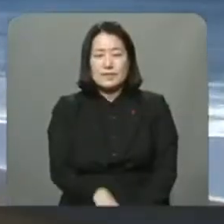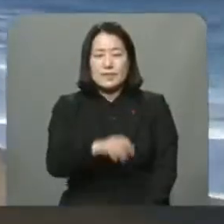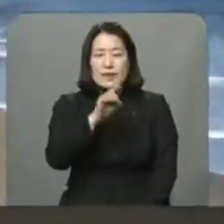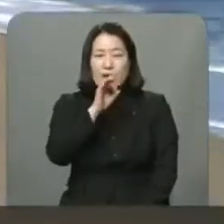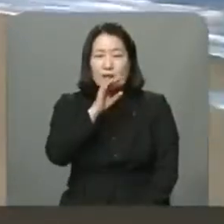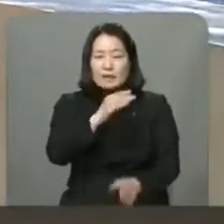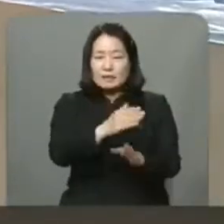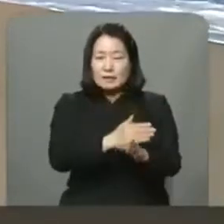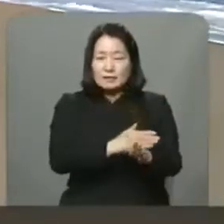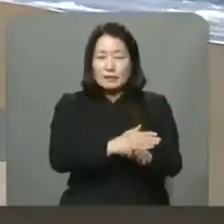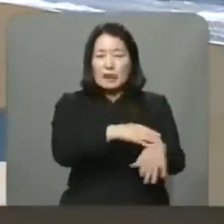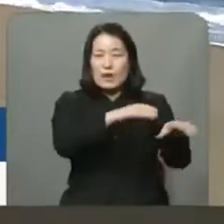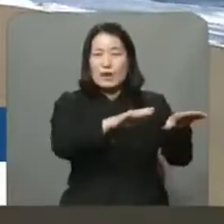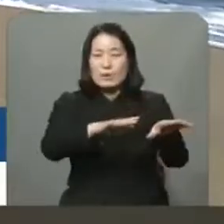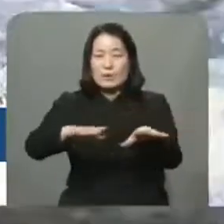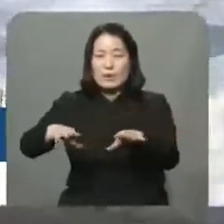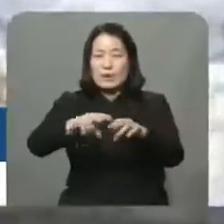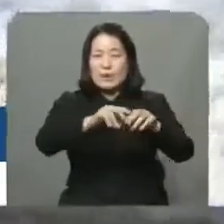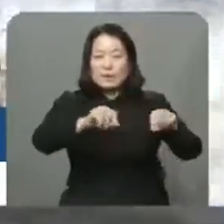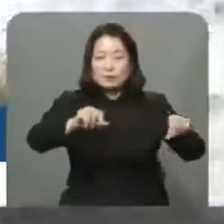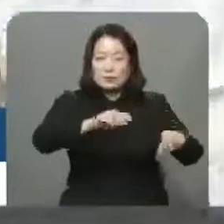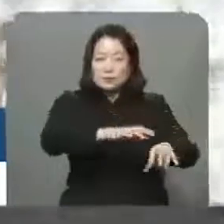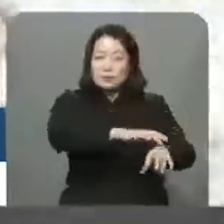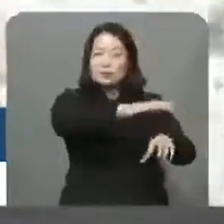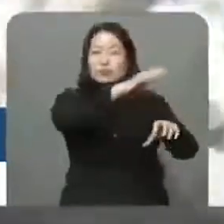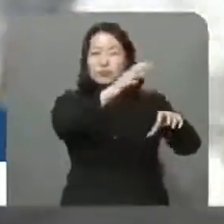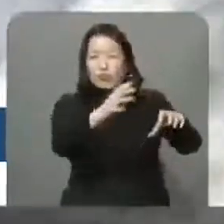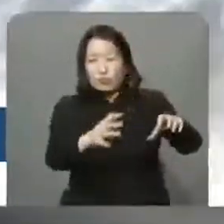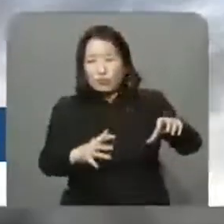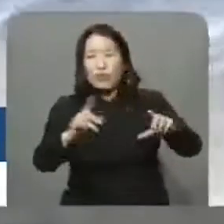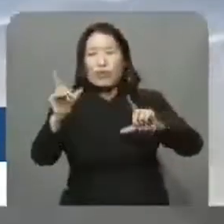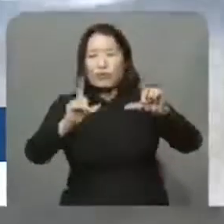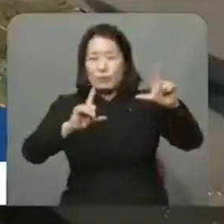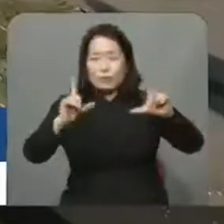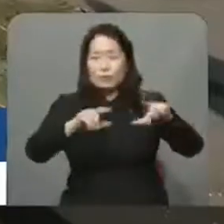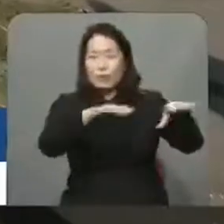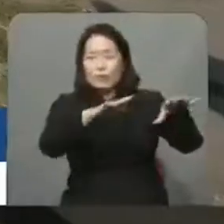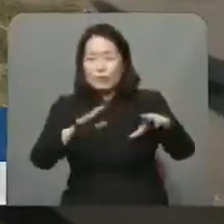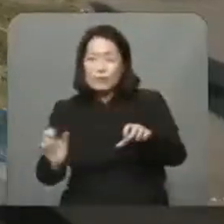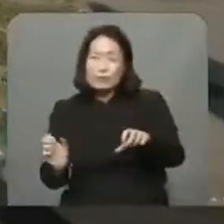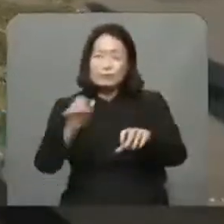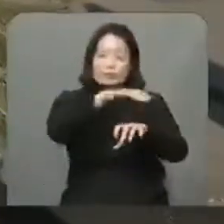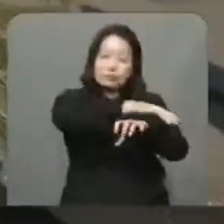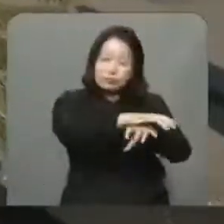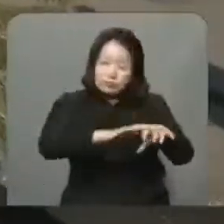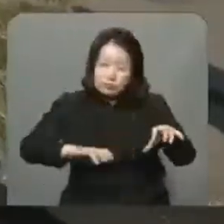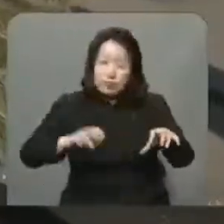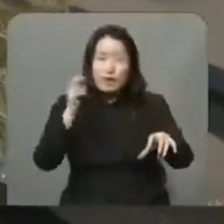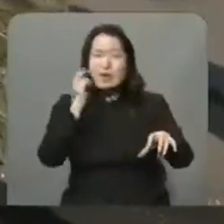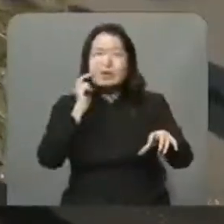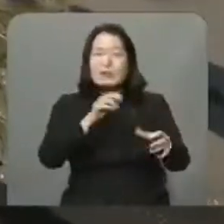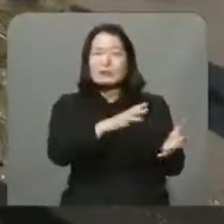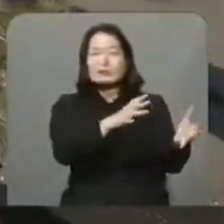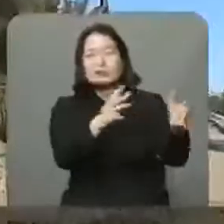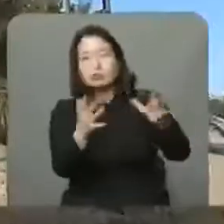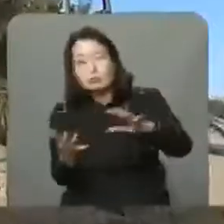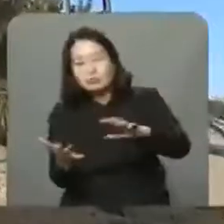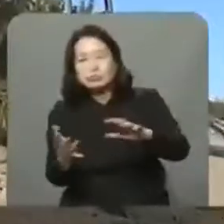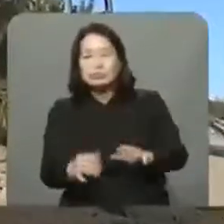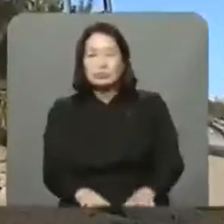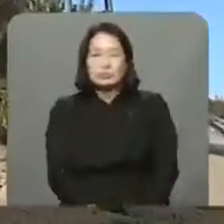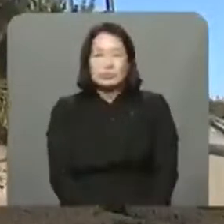강릉 남쪽의 한 해안가 모래 언덕입니다. 모래가 깎여나가면서 소나무가 뿌리채 뽑혀